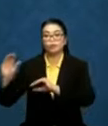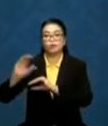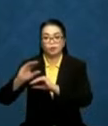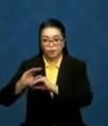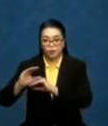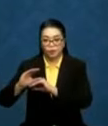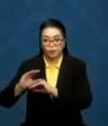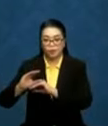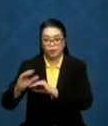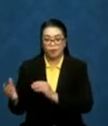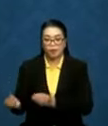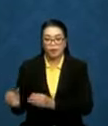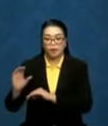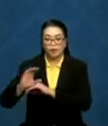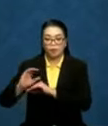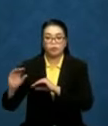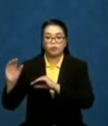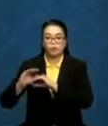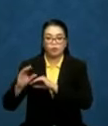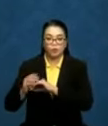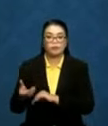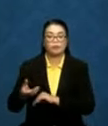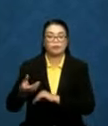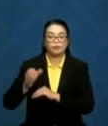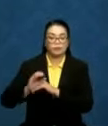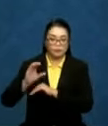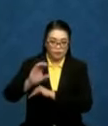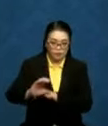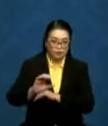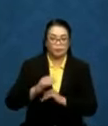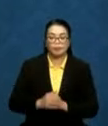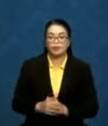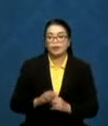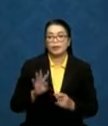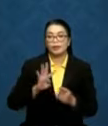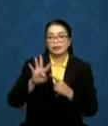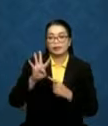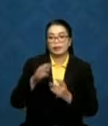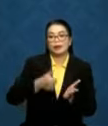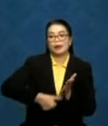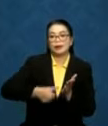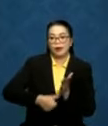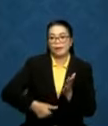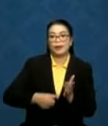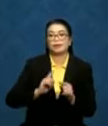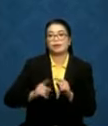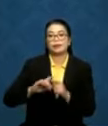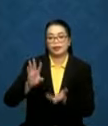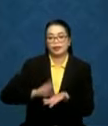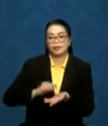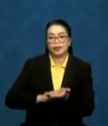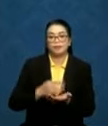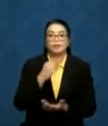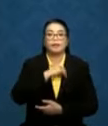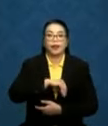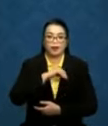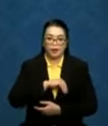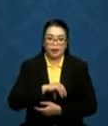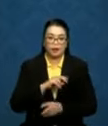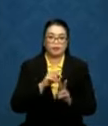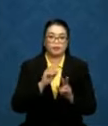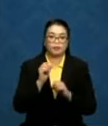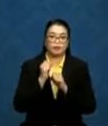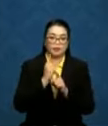กิจการส่งเข้ากองทุน 4คือค่าธรรมเนียมและค่าทดสอบที่จัดเก็บตามพรบส่งเสริม